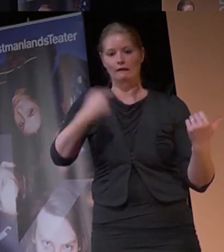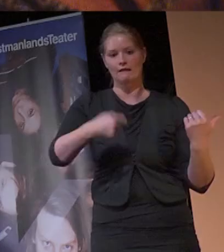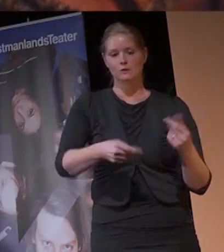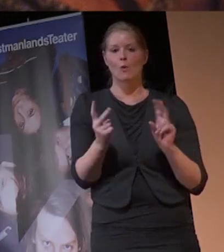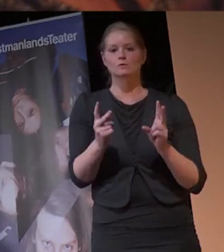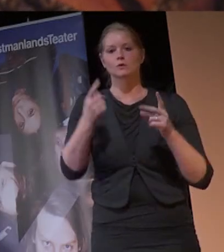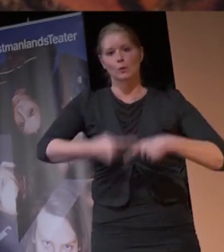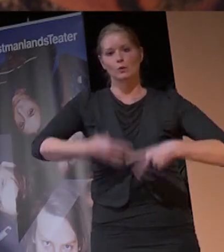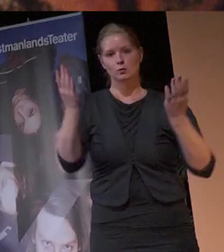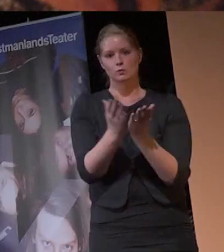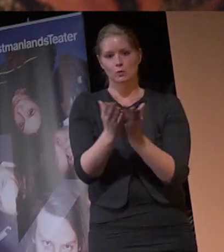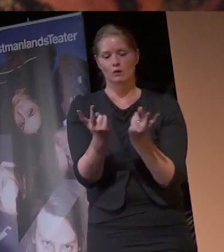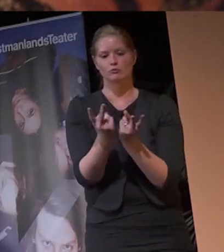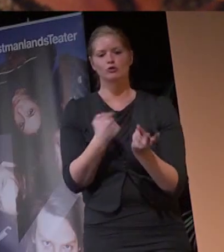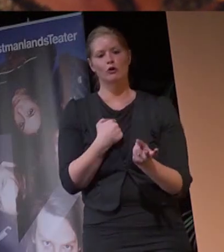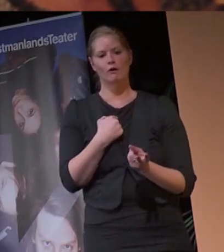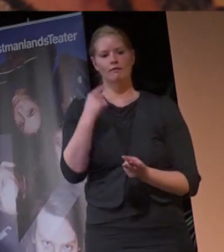Ja. Där finns en fråga.